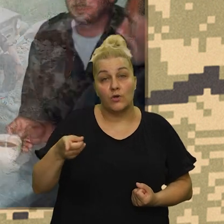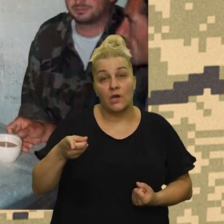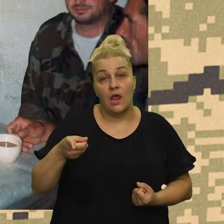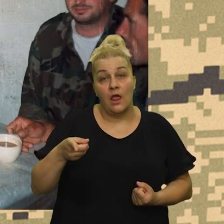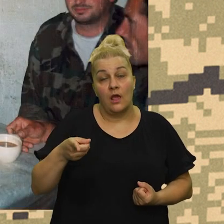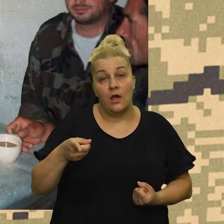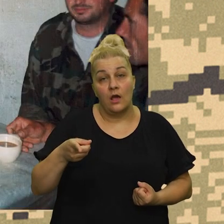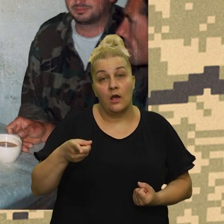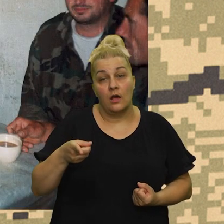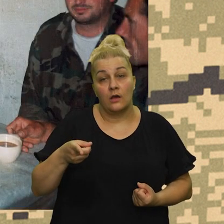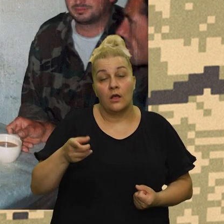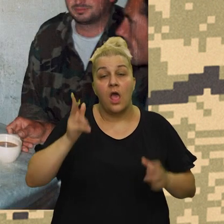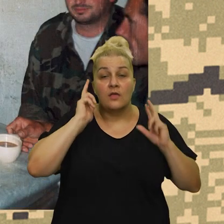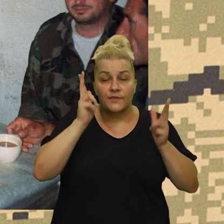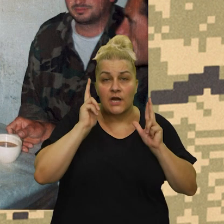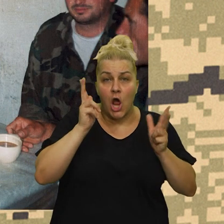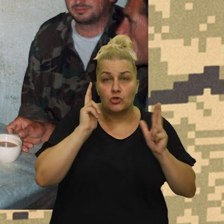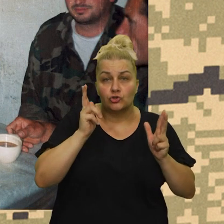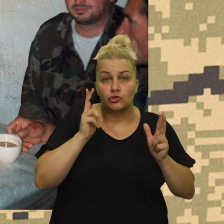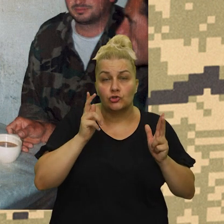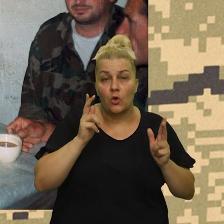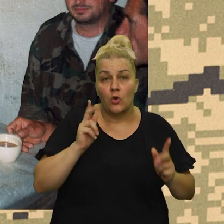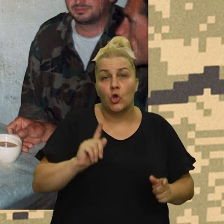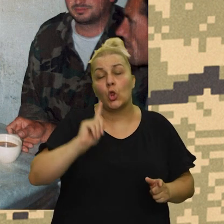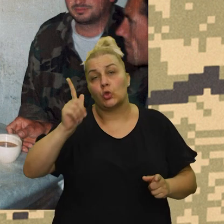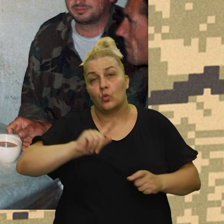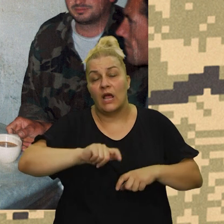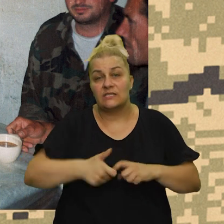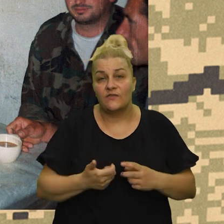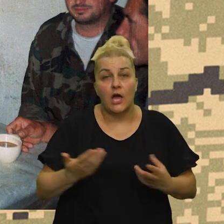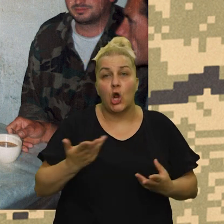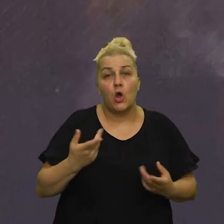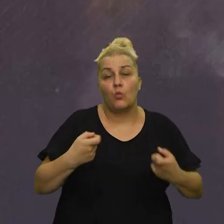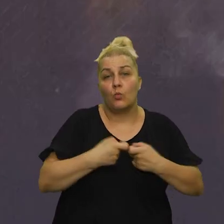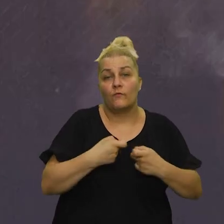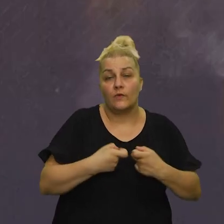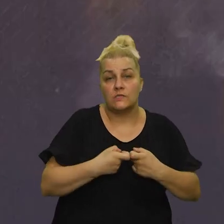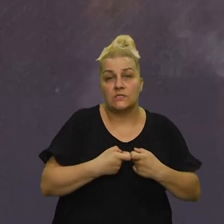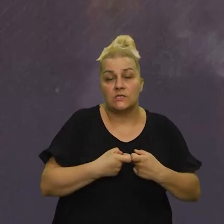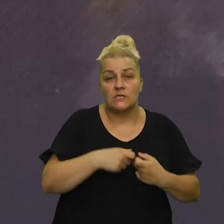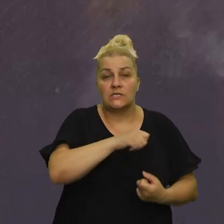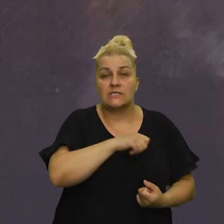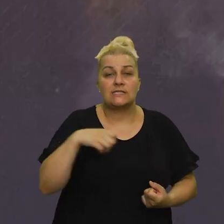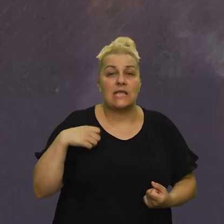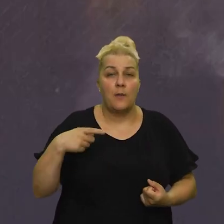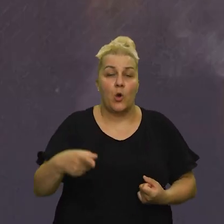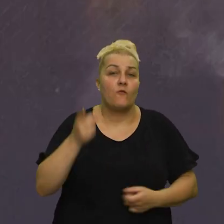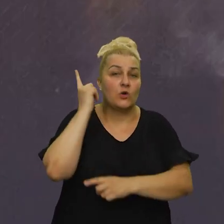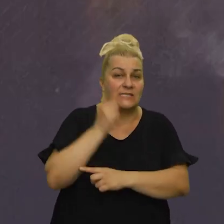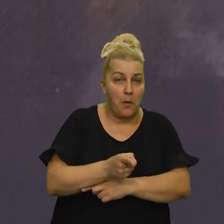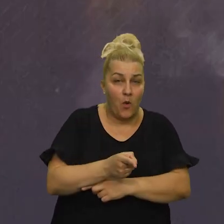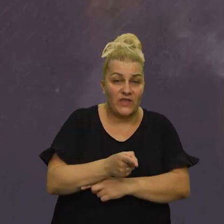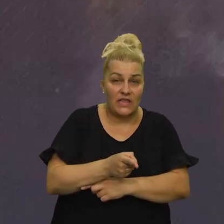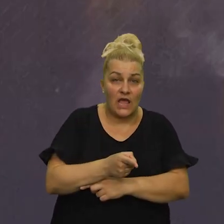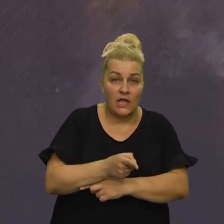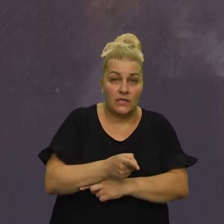on je od mene tražio i one stvari koje se tiču same neposrednog